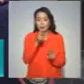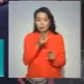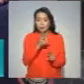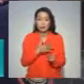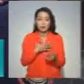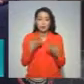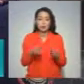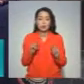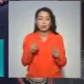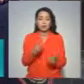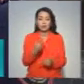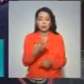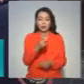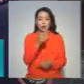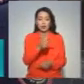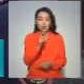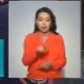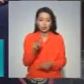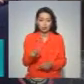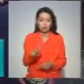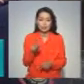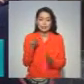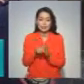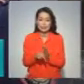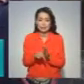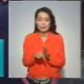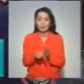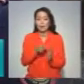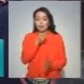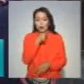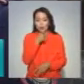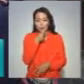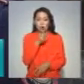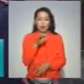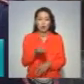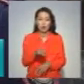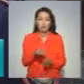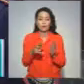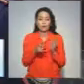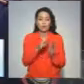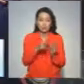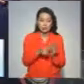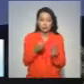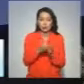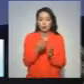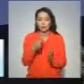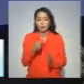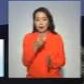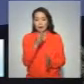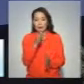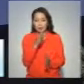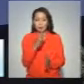задержано 25 граждан, из них в возрасте от 18 до 22 лет